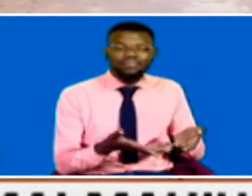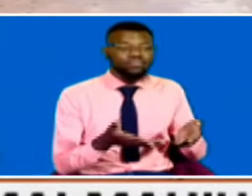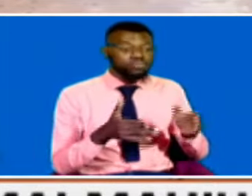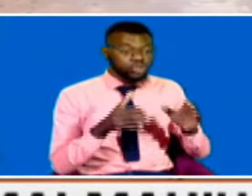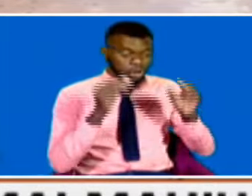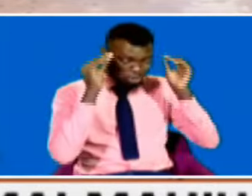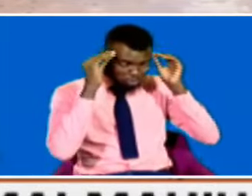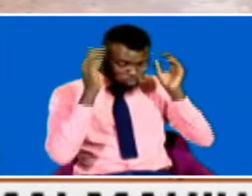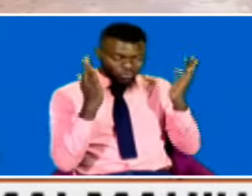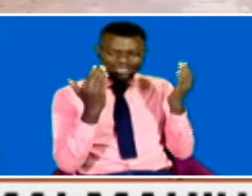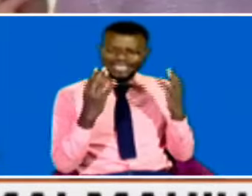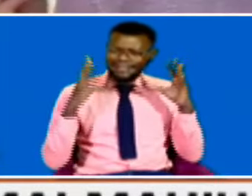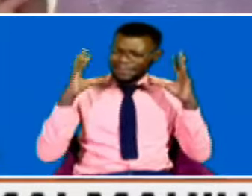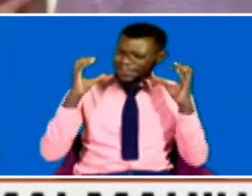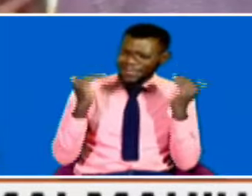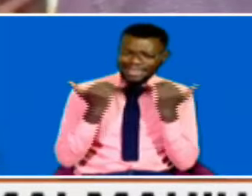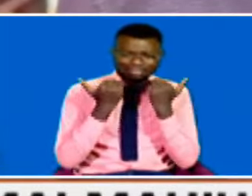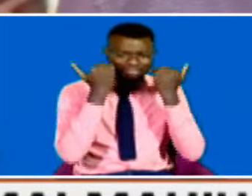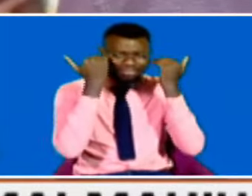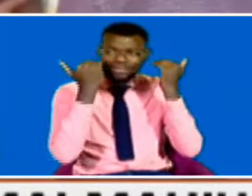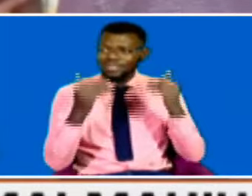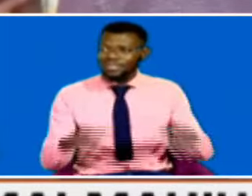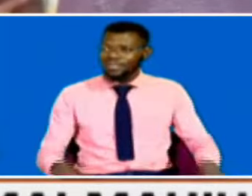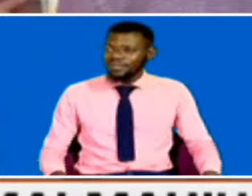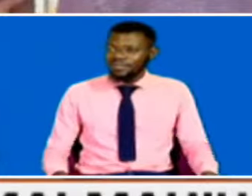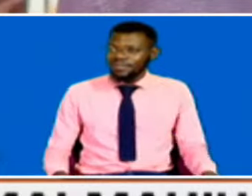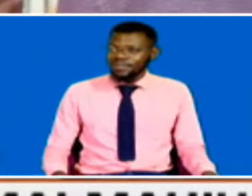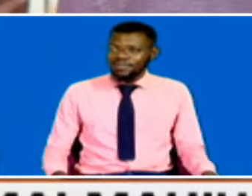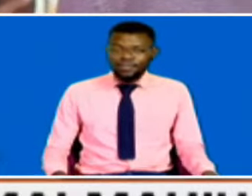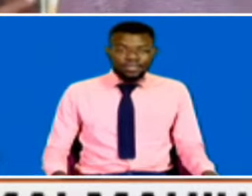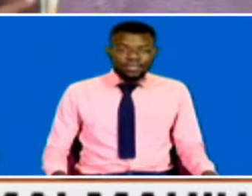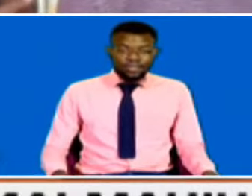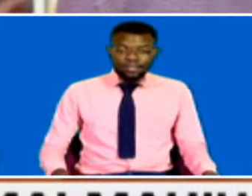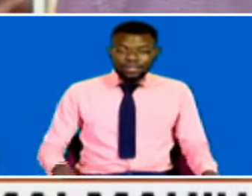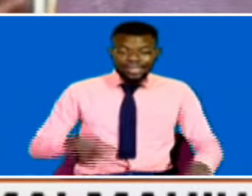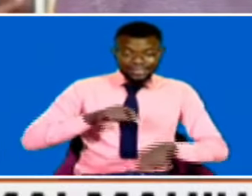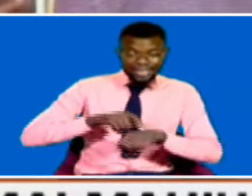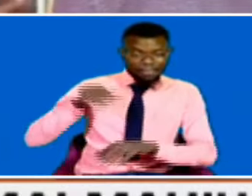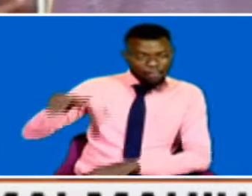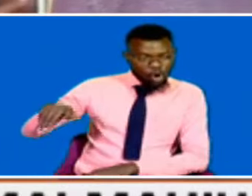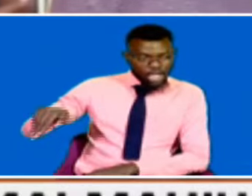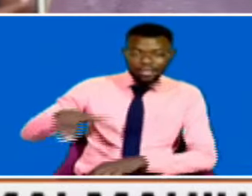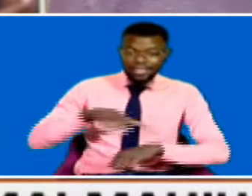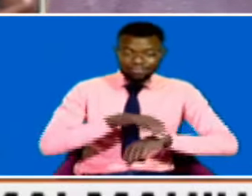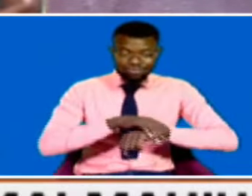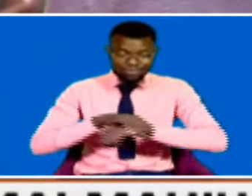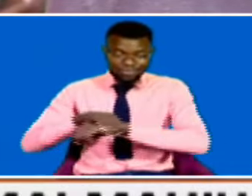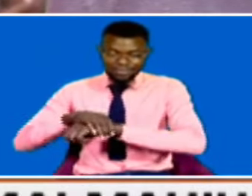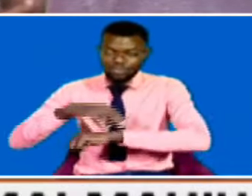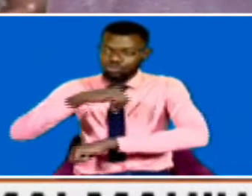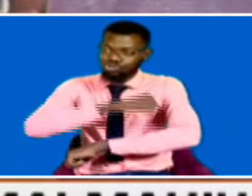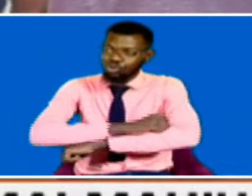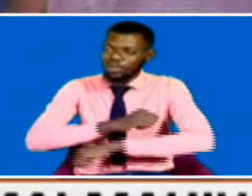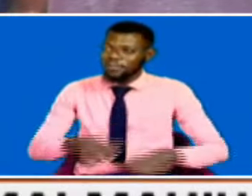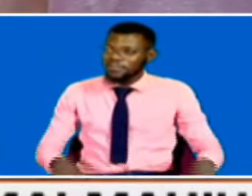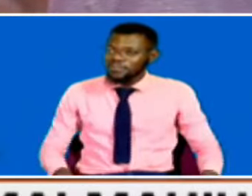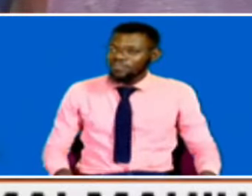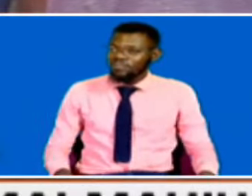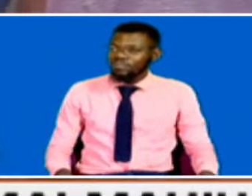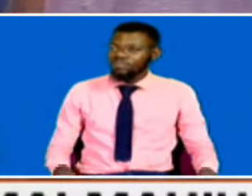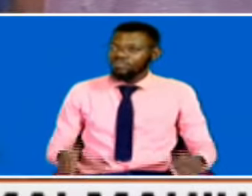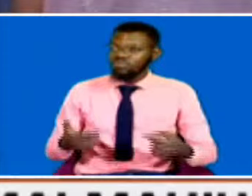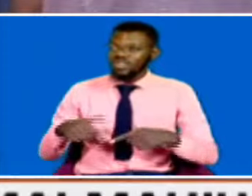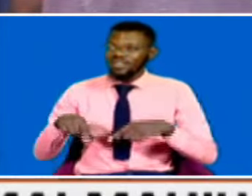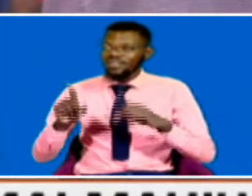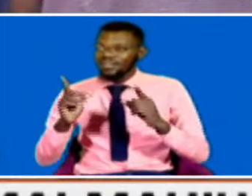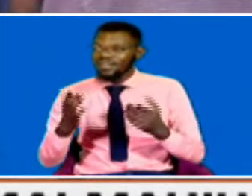mkasa uliowapata wanafunzi hao. Wangu mmoja nilimleta shule asubuhi na akaniambia nikuje niambie mwalimu, hata